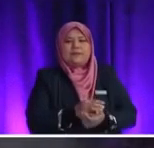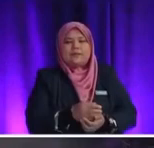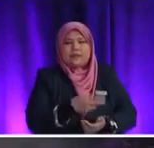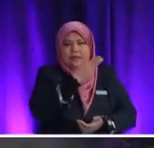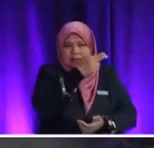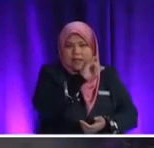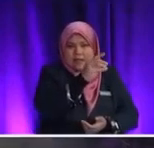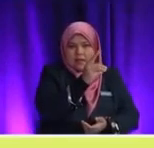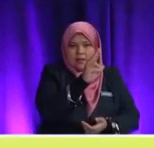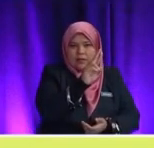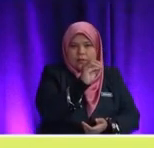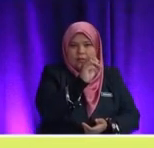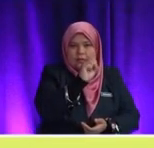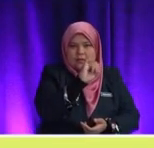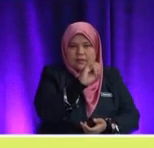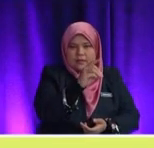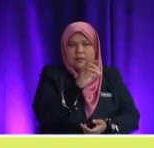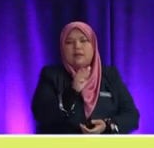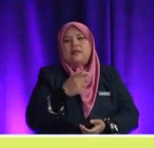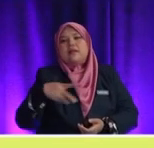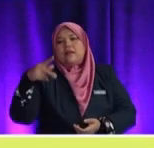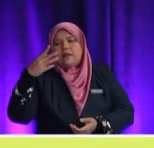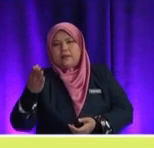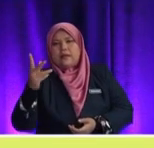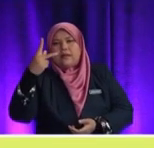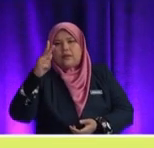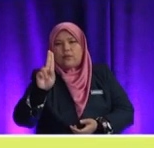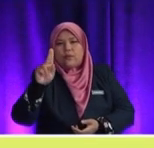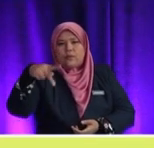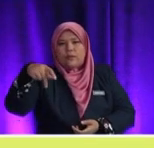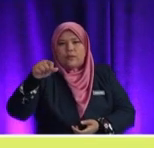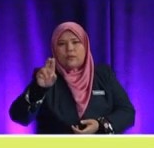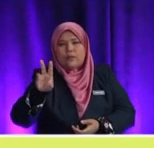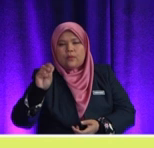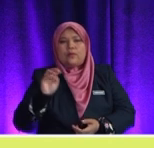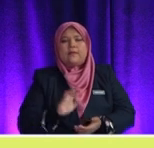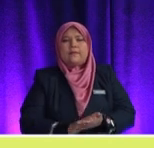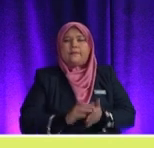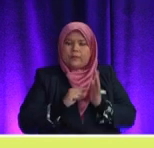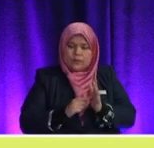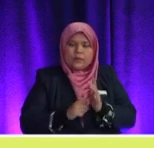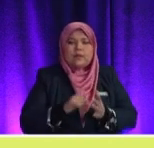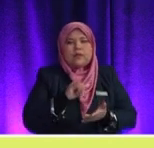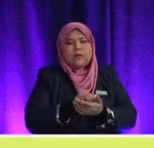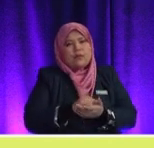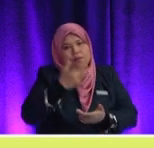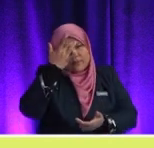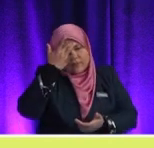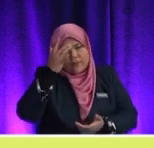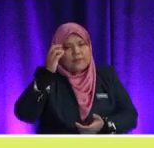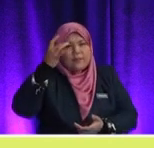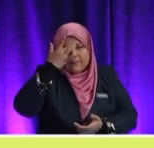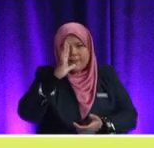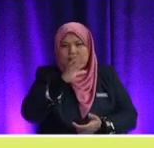hidroksida dan keton adalah AEON Kubro bagus maksudnya depresi itu menunjukkan sound paham lah ah ah